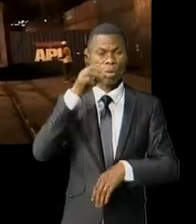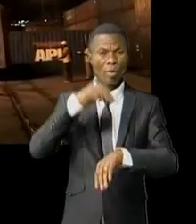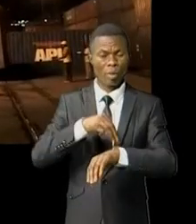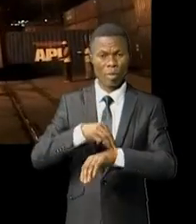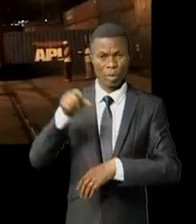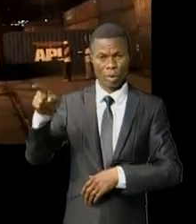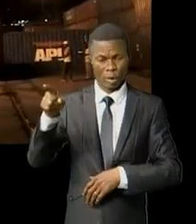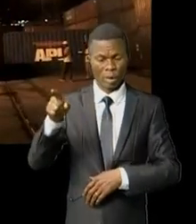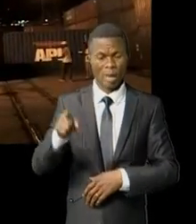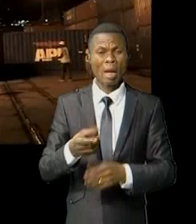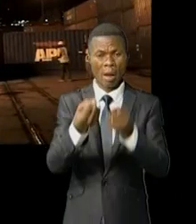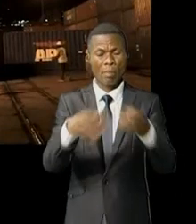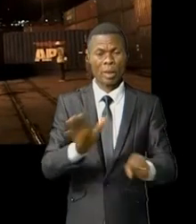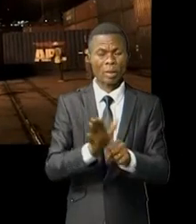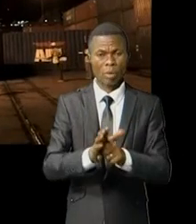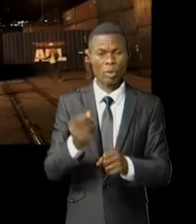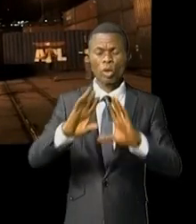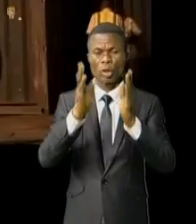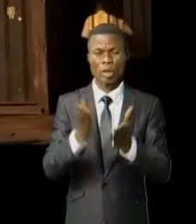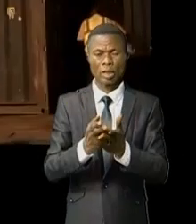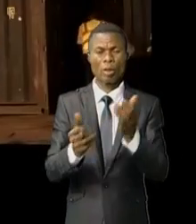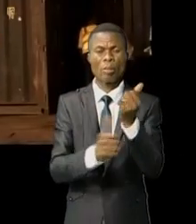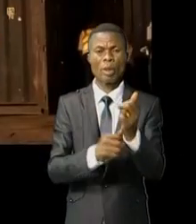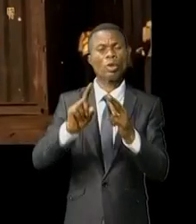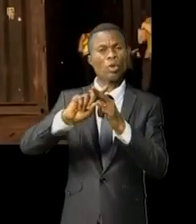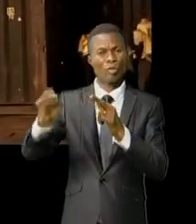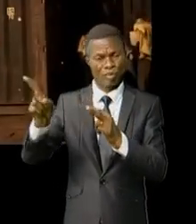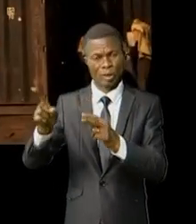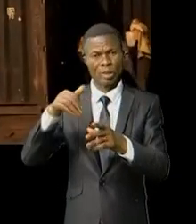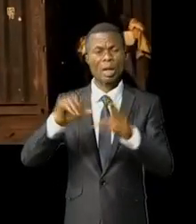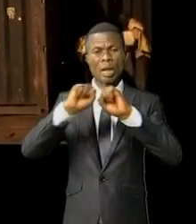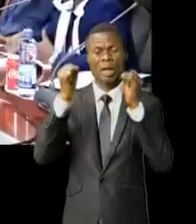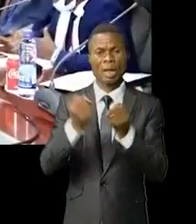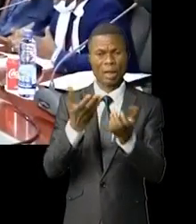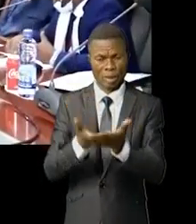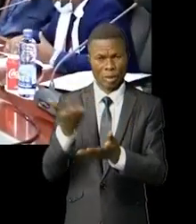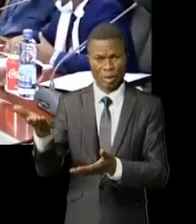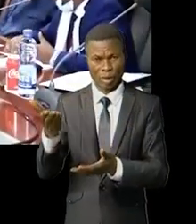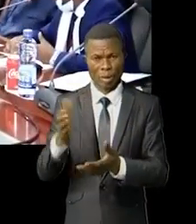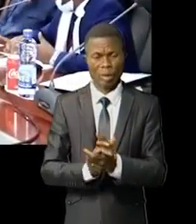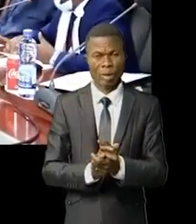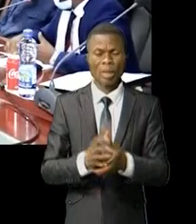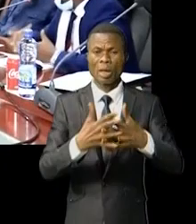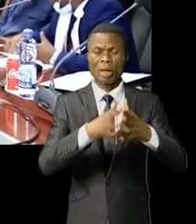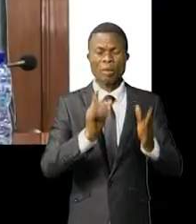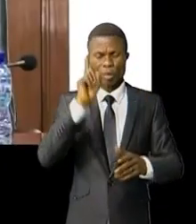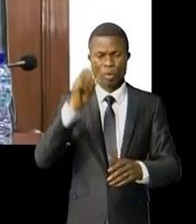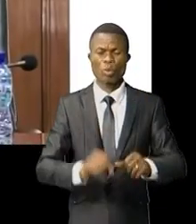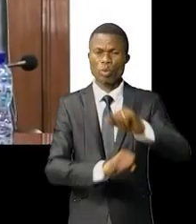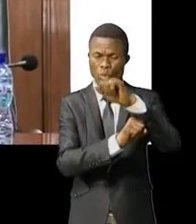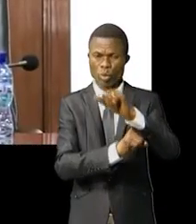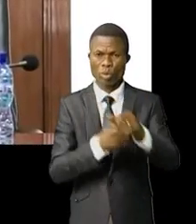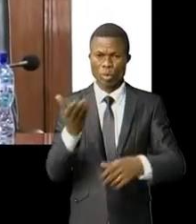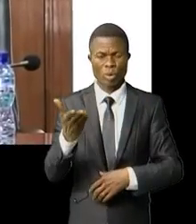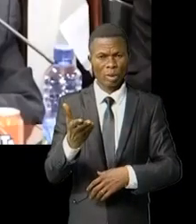un manque à gagner. Tous les clients ont résilié les contrats avec cette entreprise publique. Socimex, le seul partenaire qui tenait jusqu'à peu,